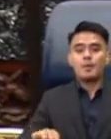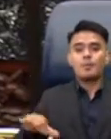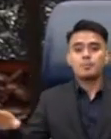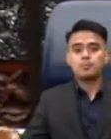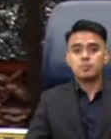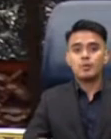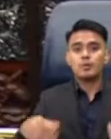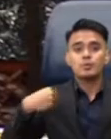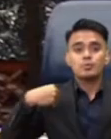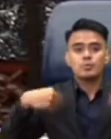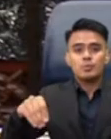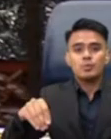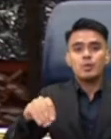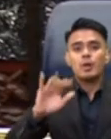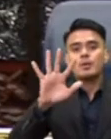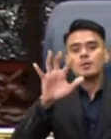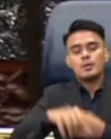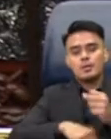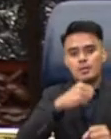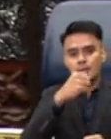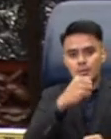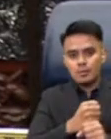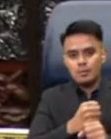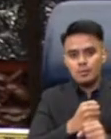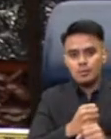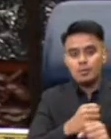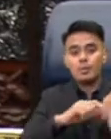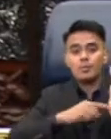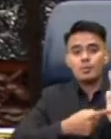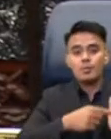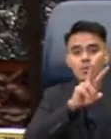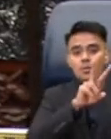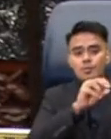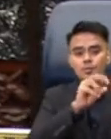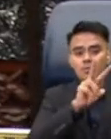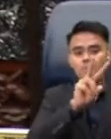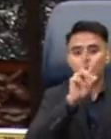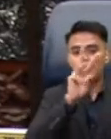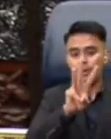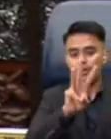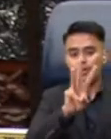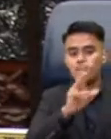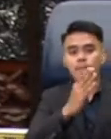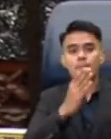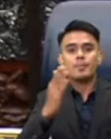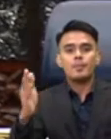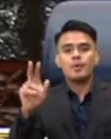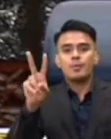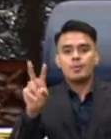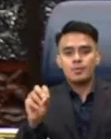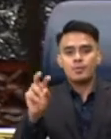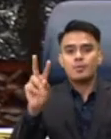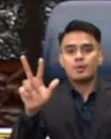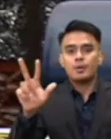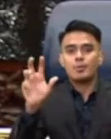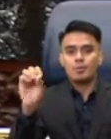komersial adalah selama 5 tahun iaitu bermula 2026 sehingga